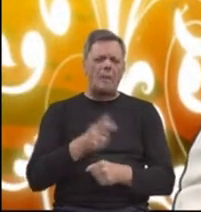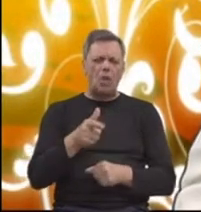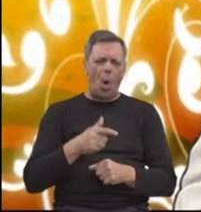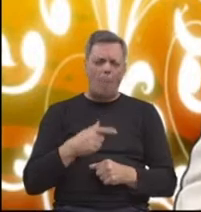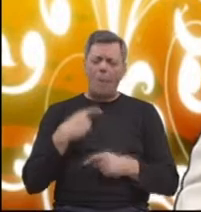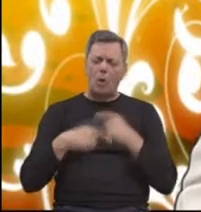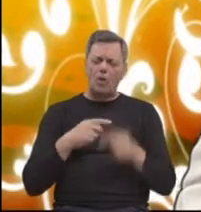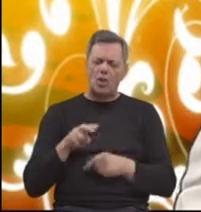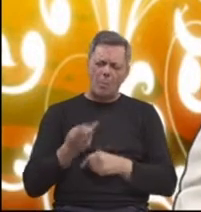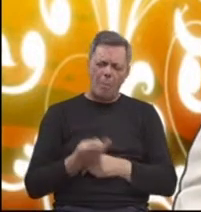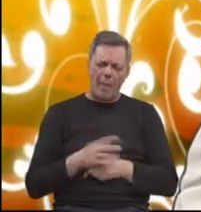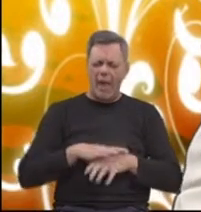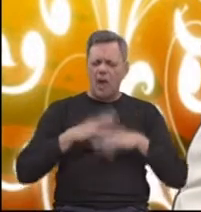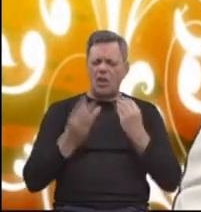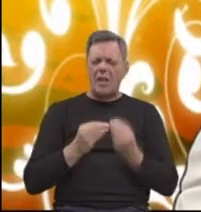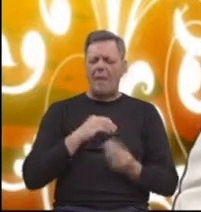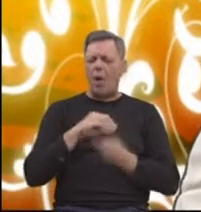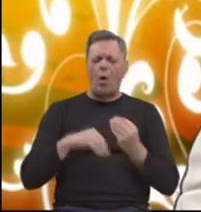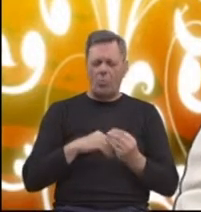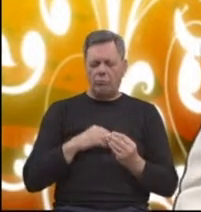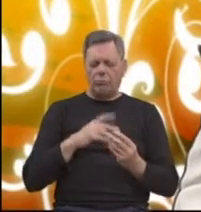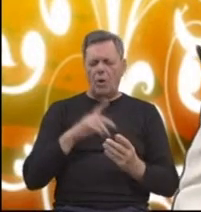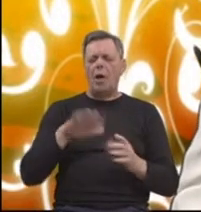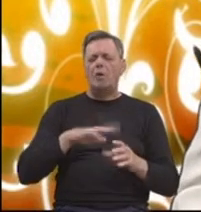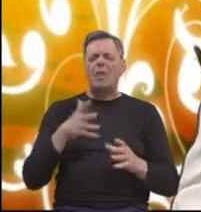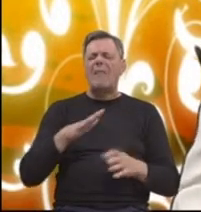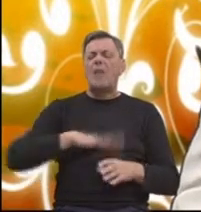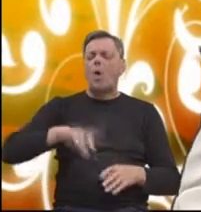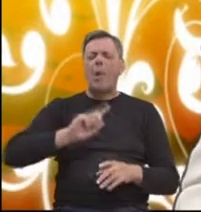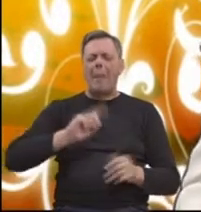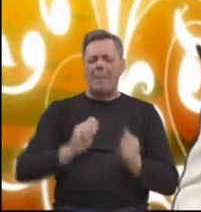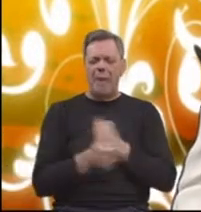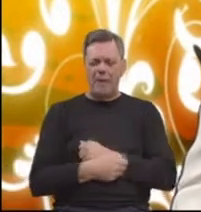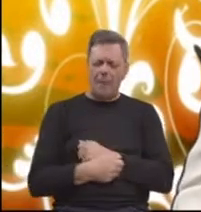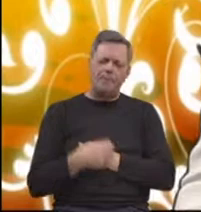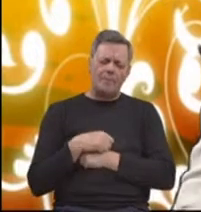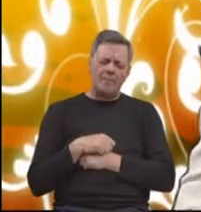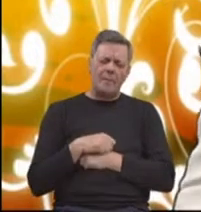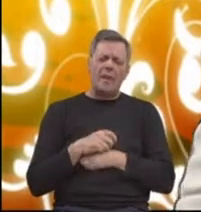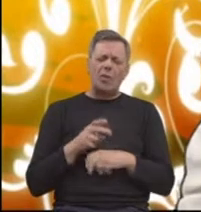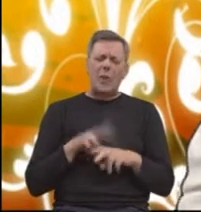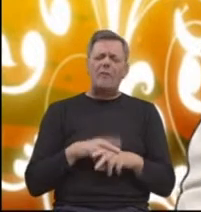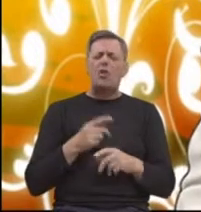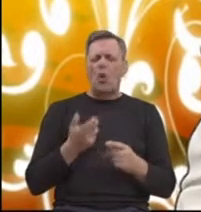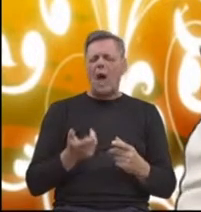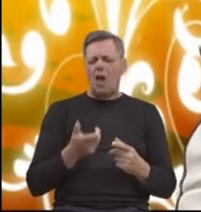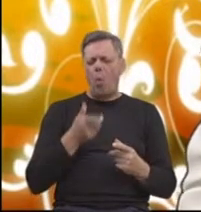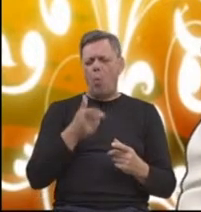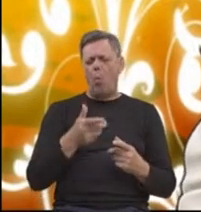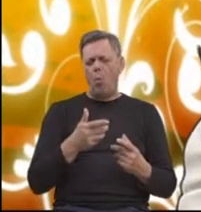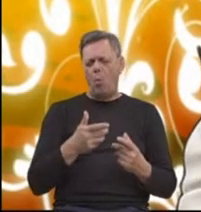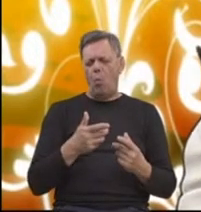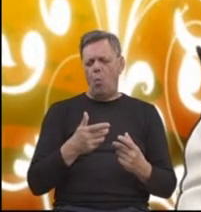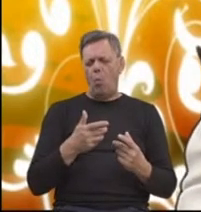procesu promjene i čitava se okolina ne promijeni. Najbolji rezultati se upravo događaju u onim sredinama u kojima osoba ima stvarno podršku svoje